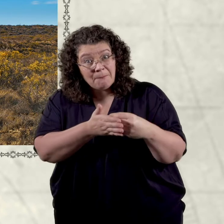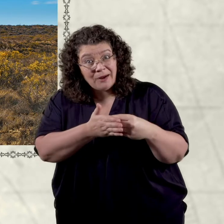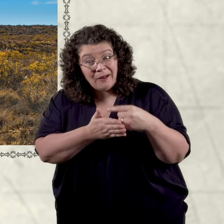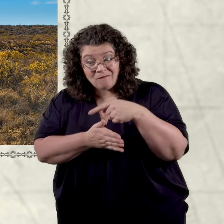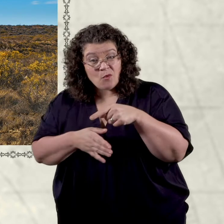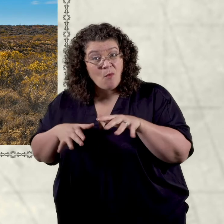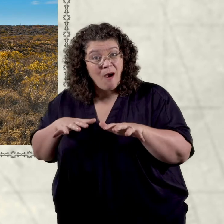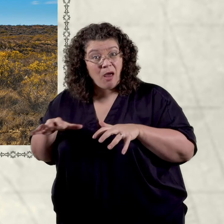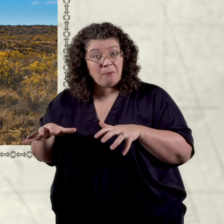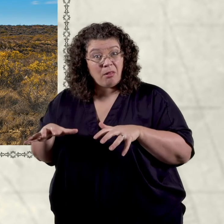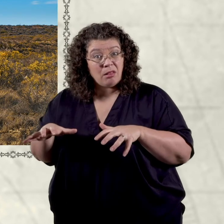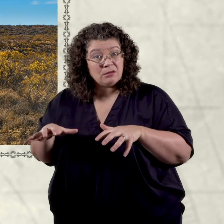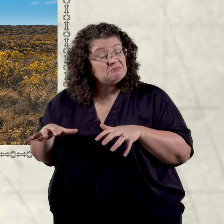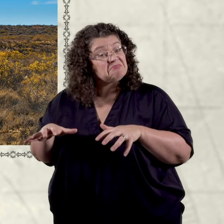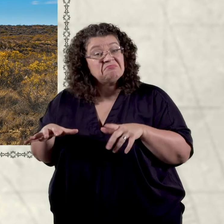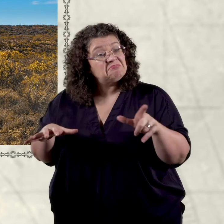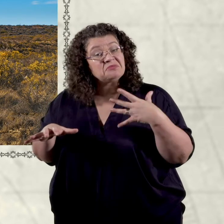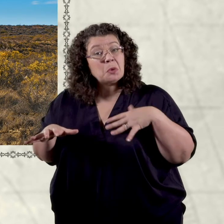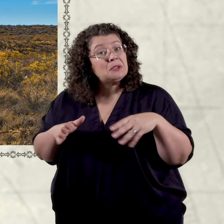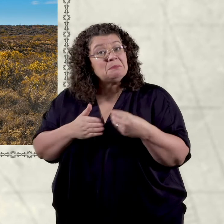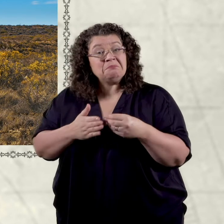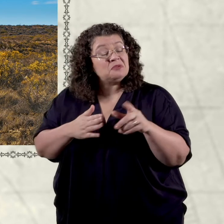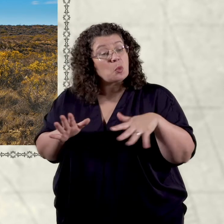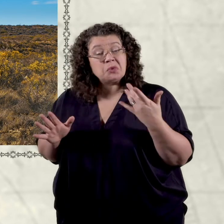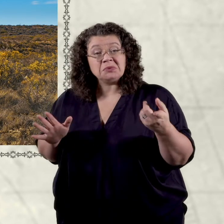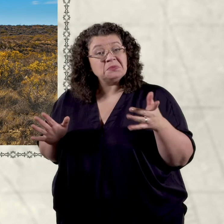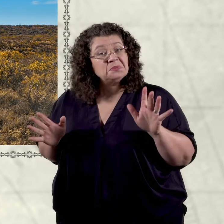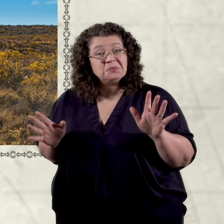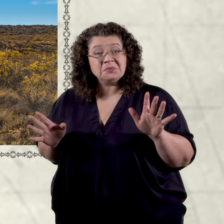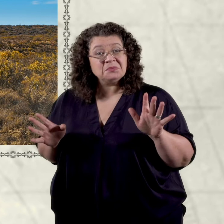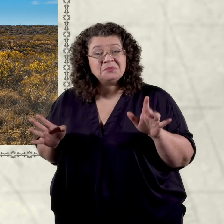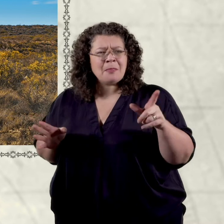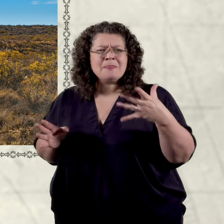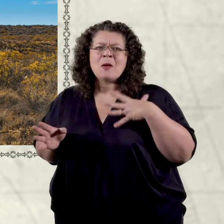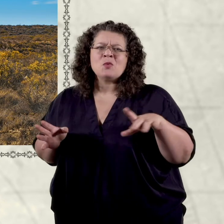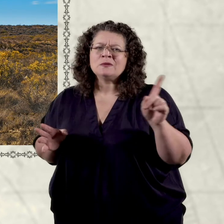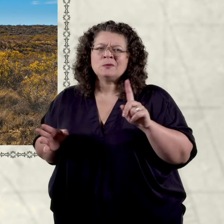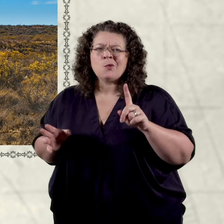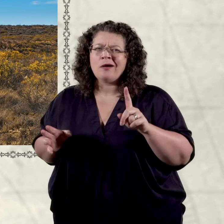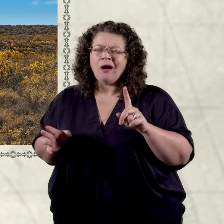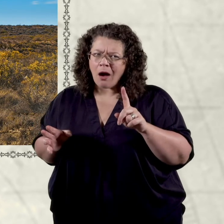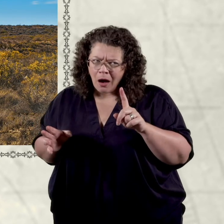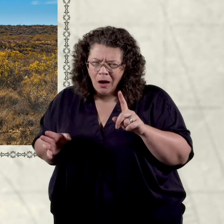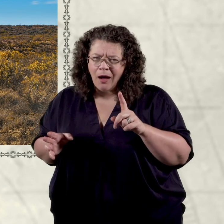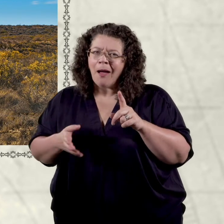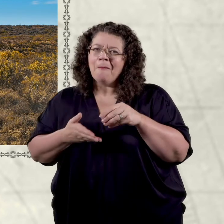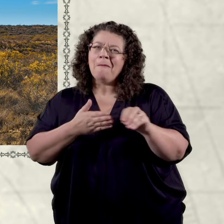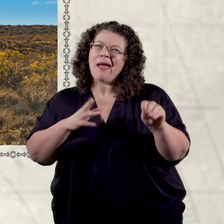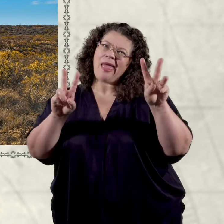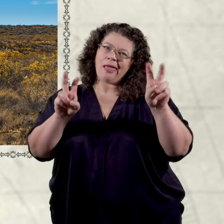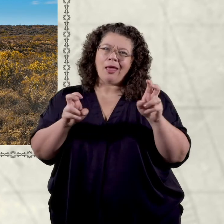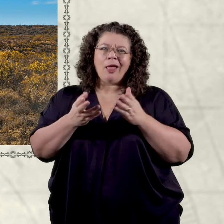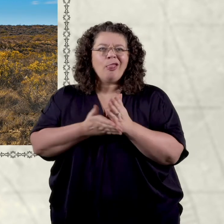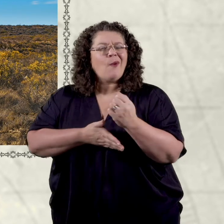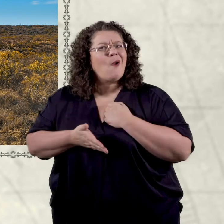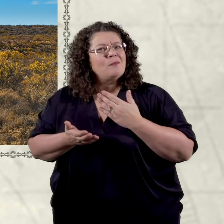Indiaid isio am yr anifeiliaid yma? Wel, yn syml iawn, dim pres o gwbl. Na. Be oedden nhw isio yn